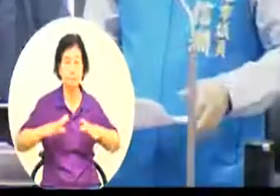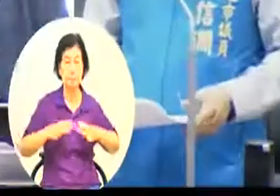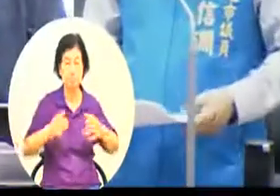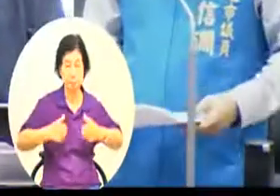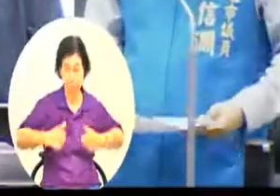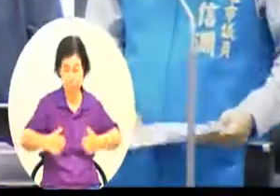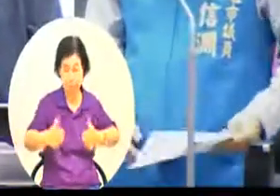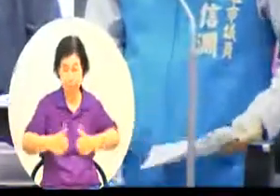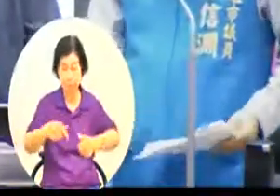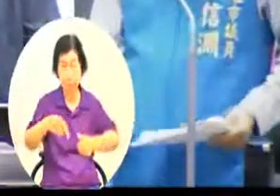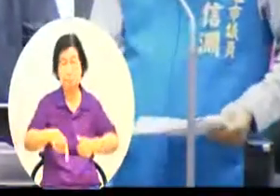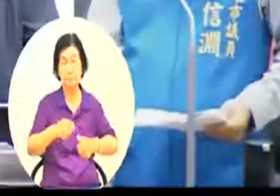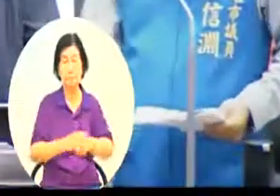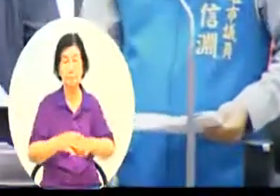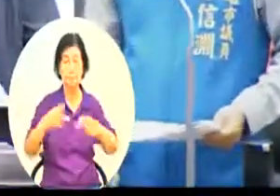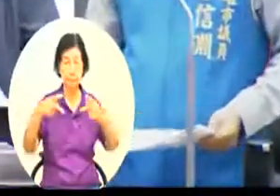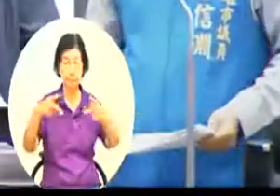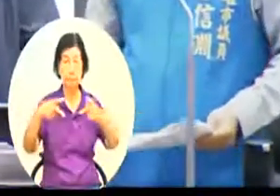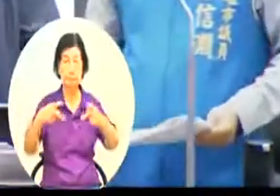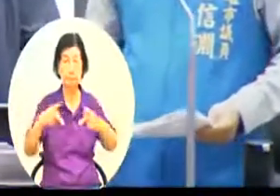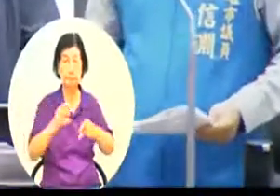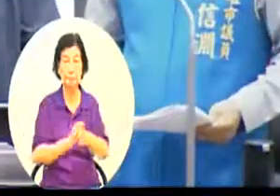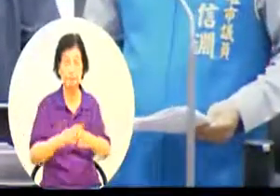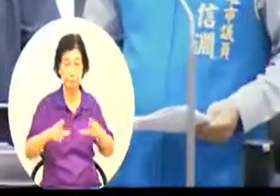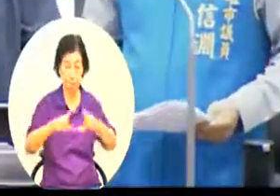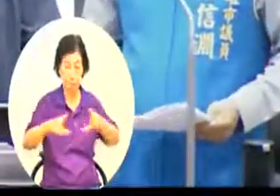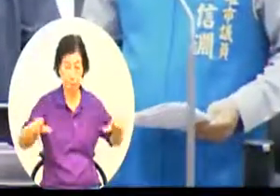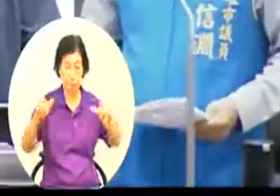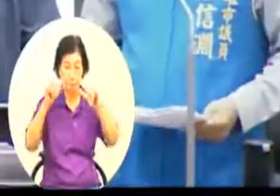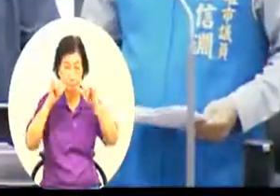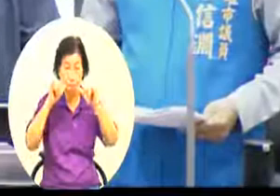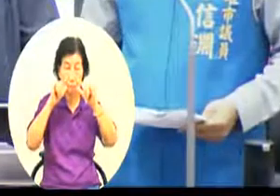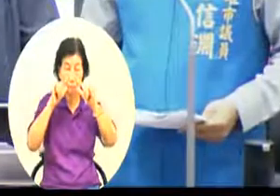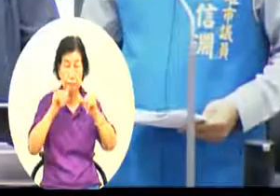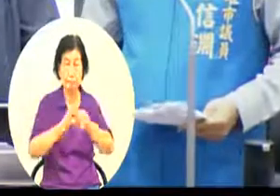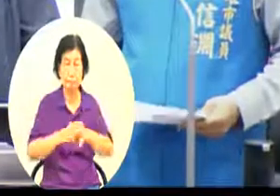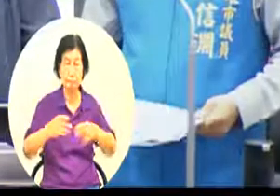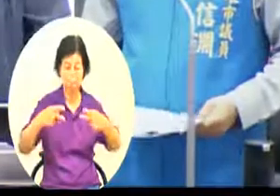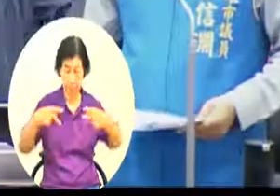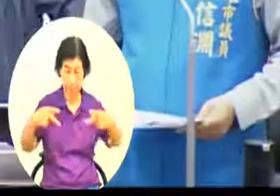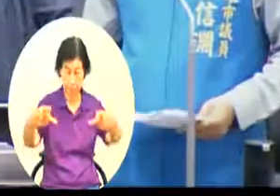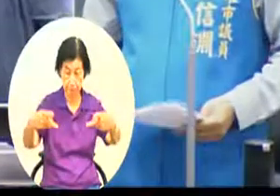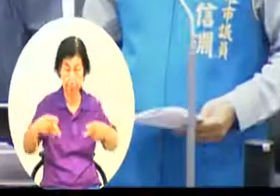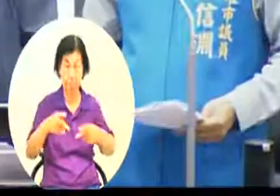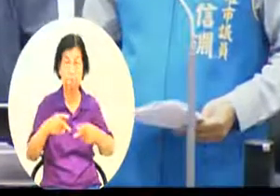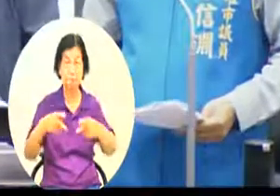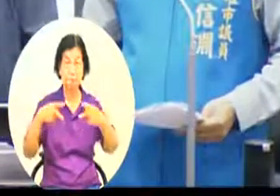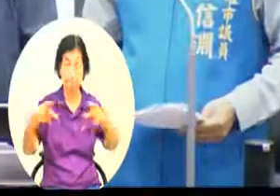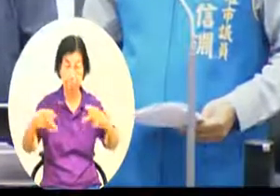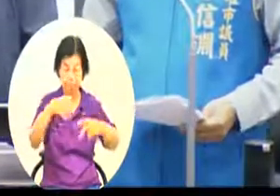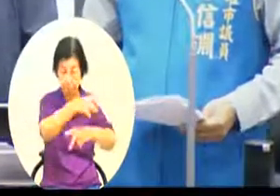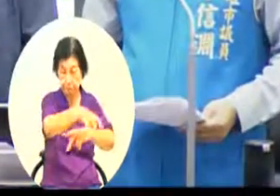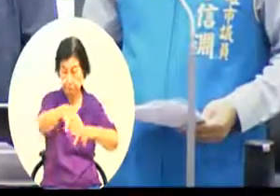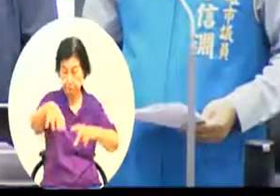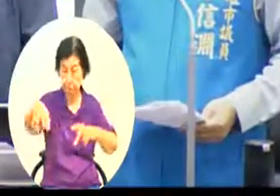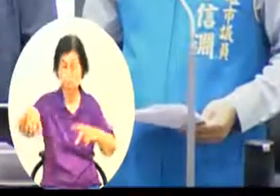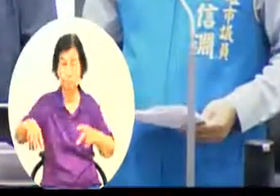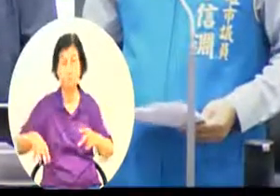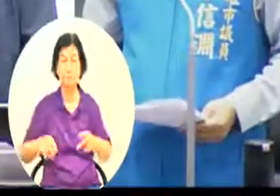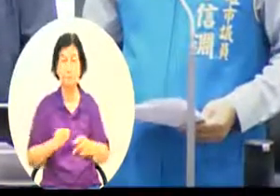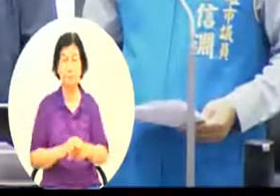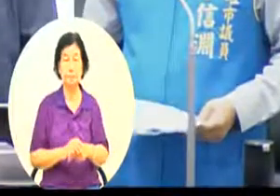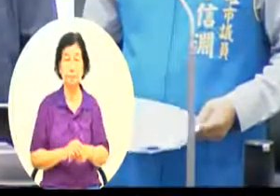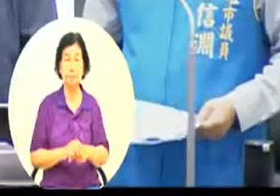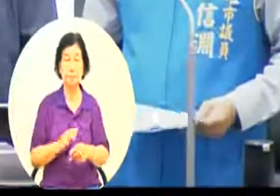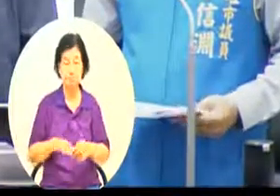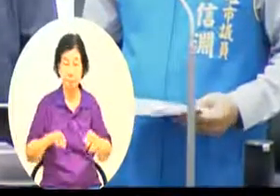捷运我们在迄个规个大寮地区，捷运沿岸的沿线上，我们有若干